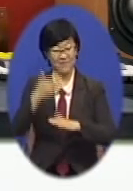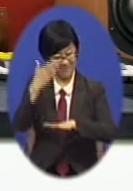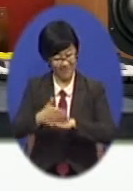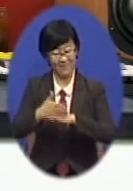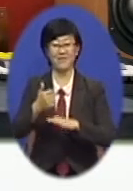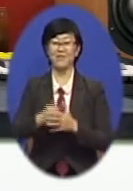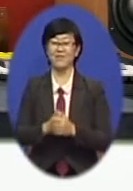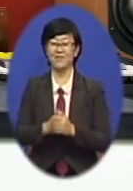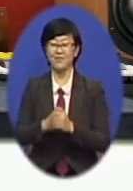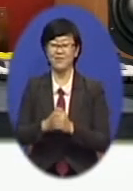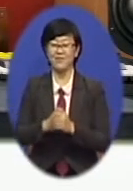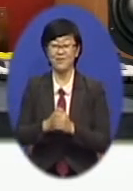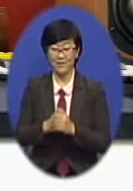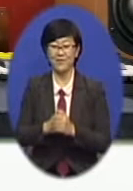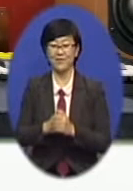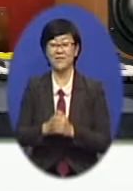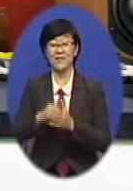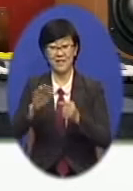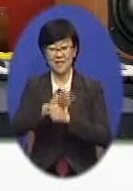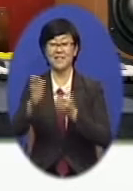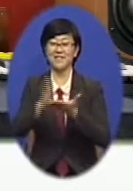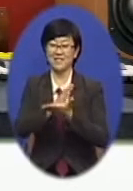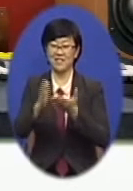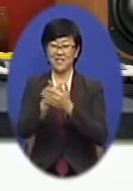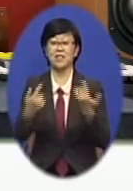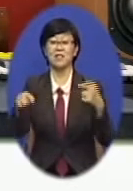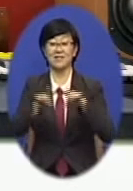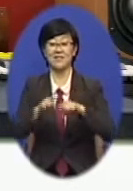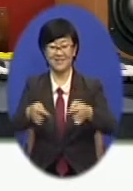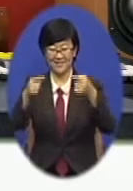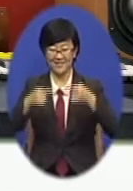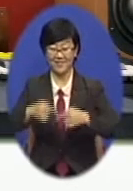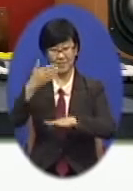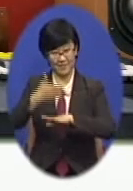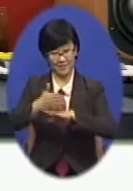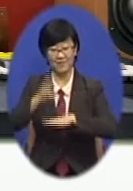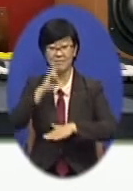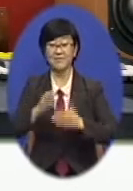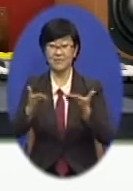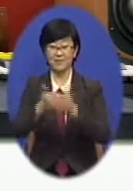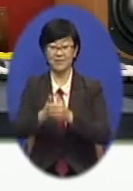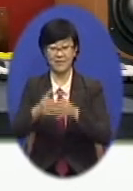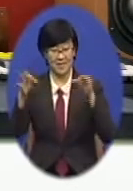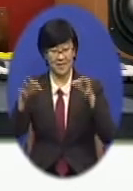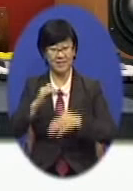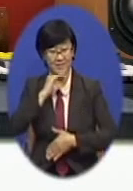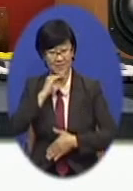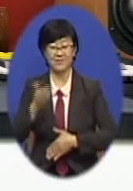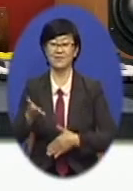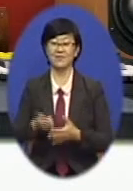감사합니다. 아유, 네, 이렇게 사랑 나눔을 함께 해주셔서 고맙습니다. 이제 음악 드릴 테니까요. 네.